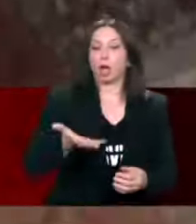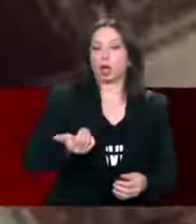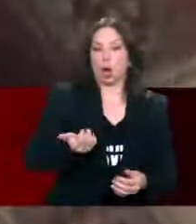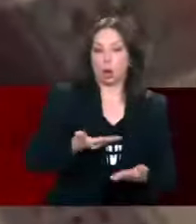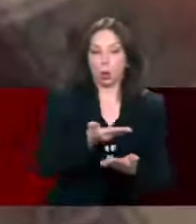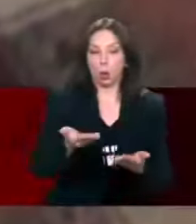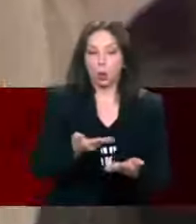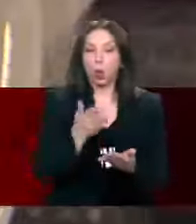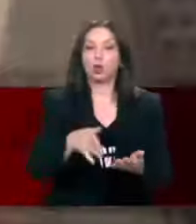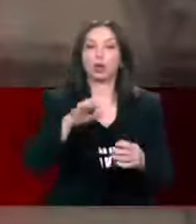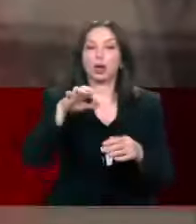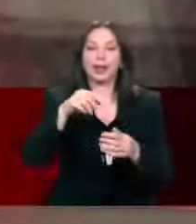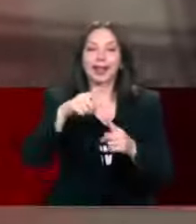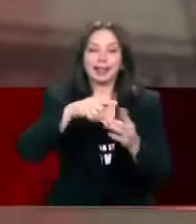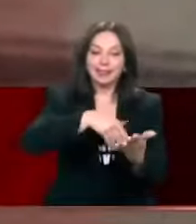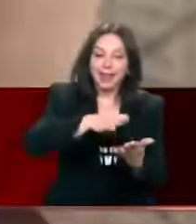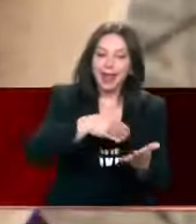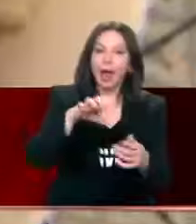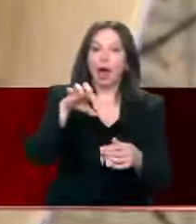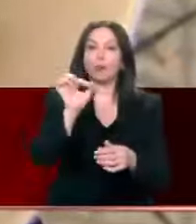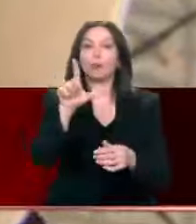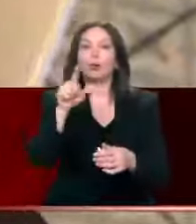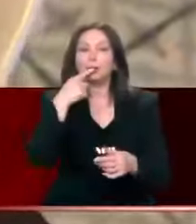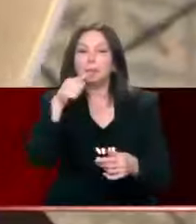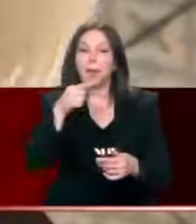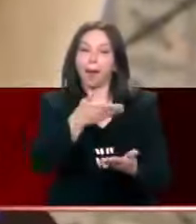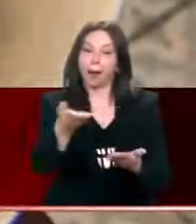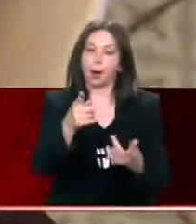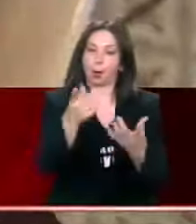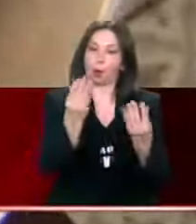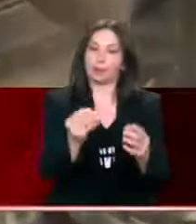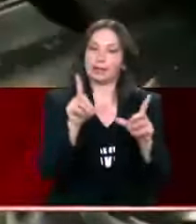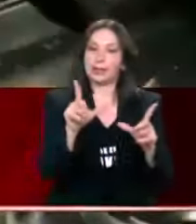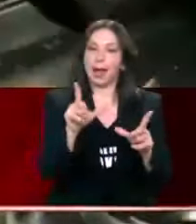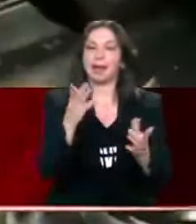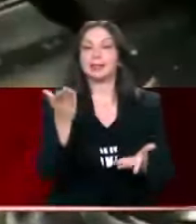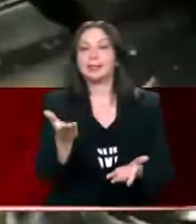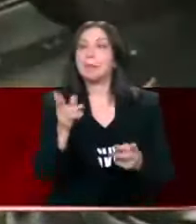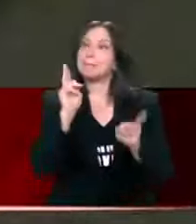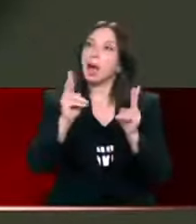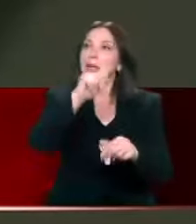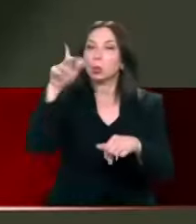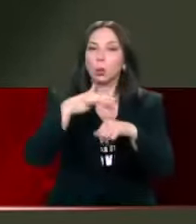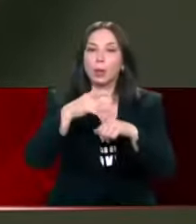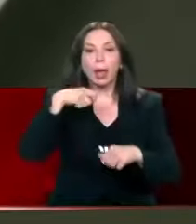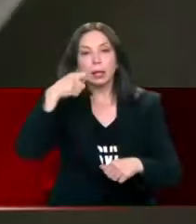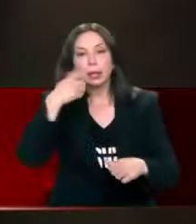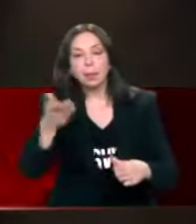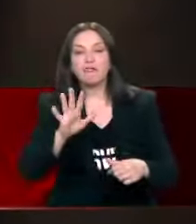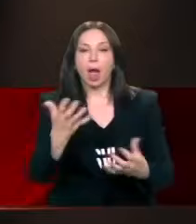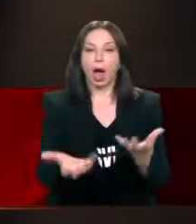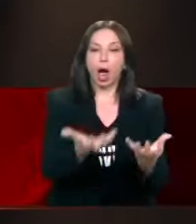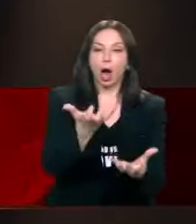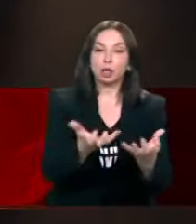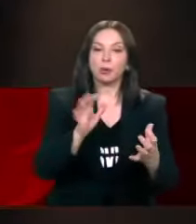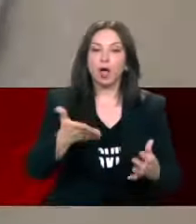biberle hazırlanan, tereyağıyla servis edilen bir yemek olduğunu belirtti. Mantıyı kimi ülke kıymayla, kimi haşlayarak,